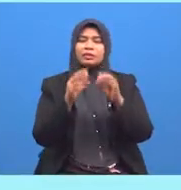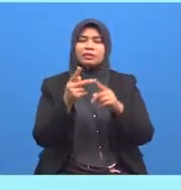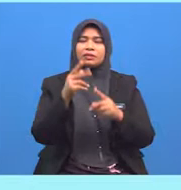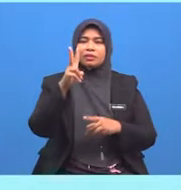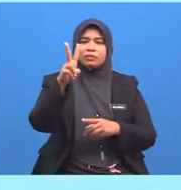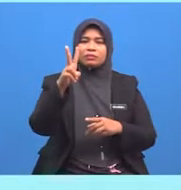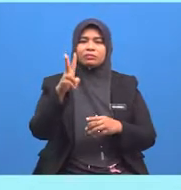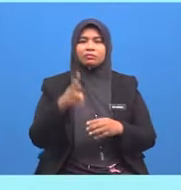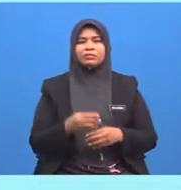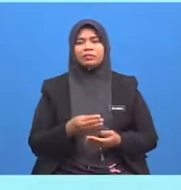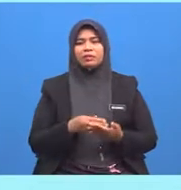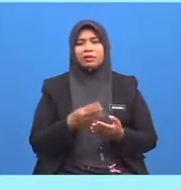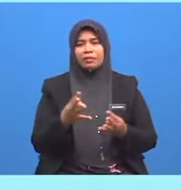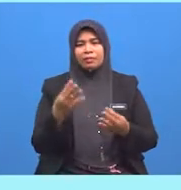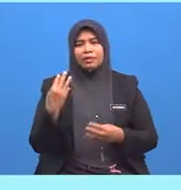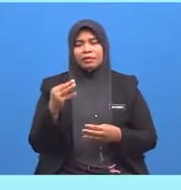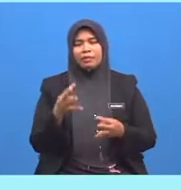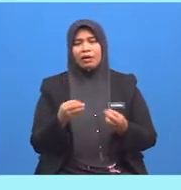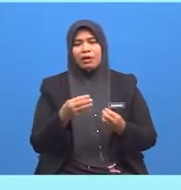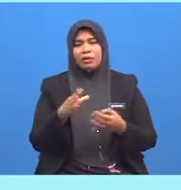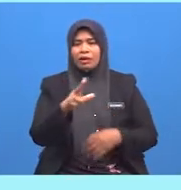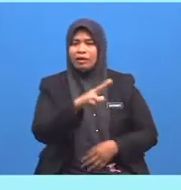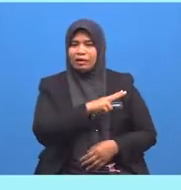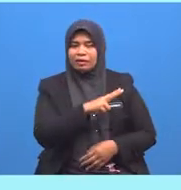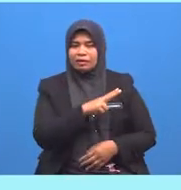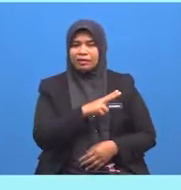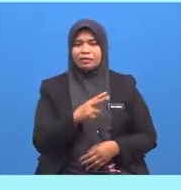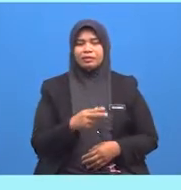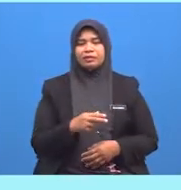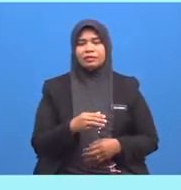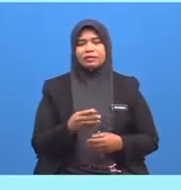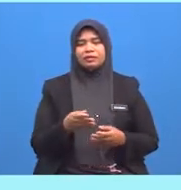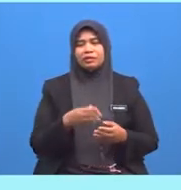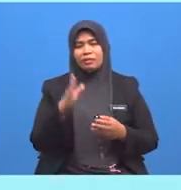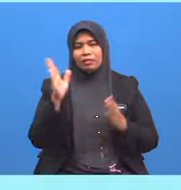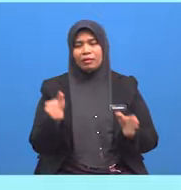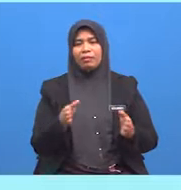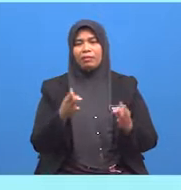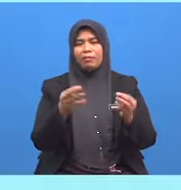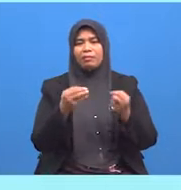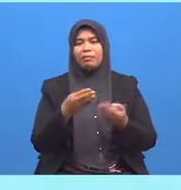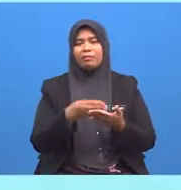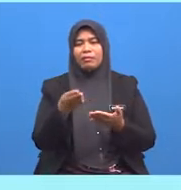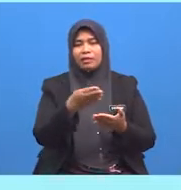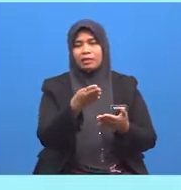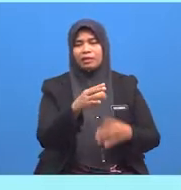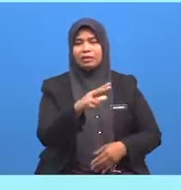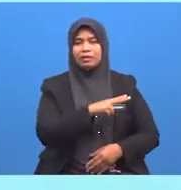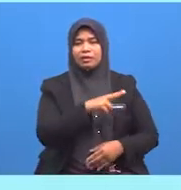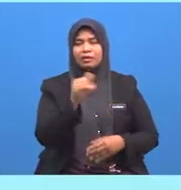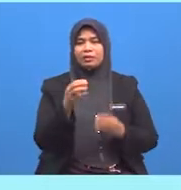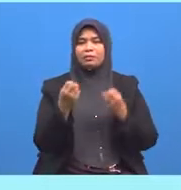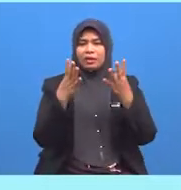halte yang banyak Baginda Sallallahu Alaihi Wasallam ditawarkan harta yang banyak sqlnya Baginda